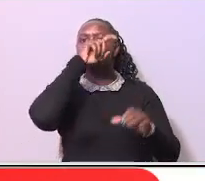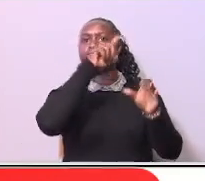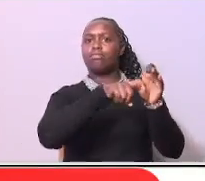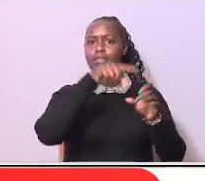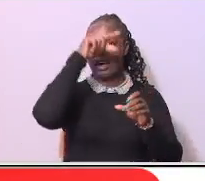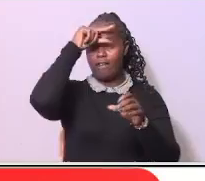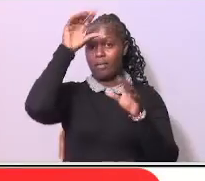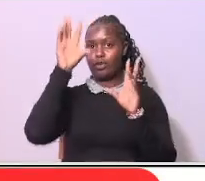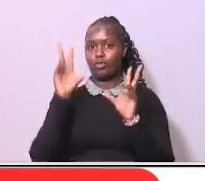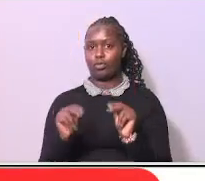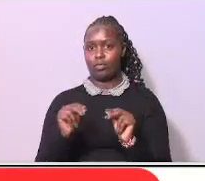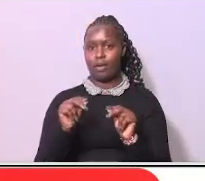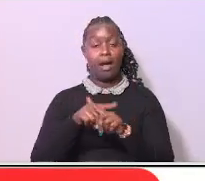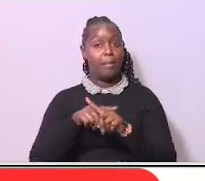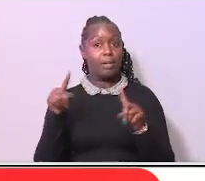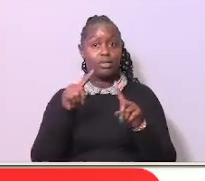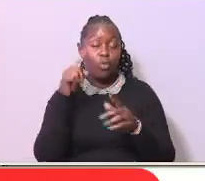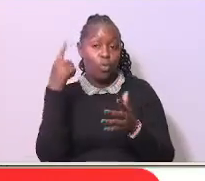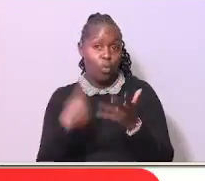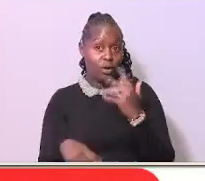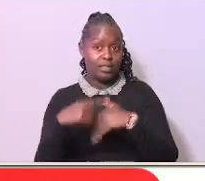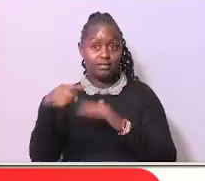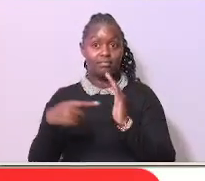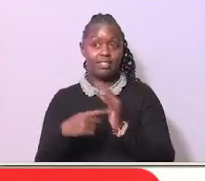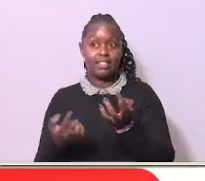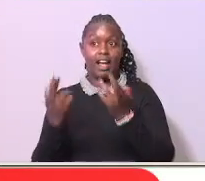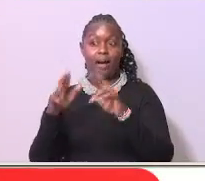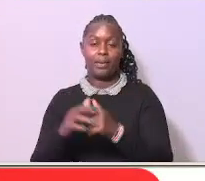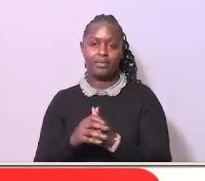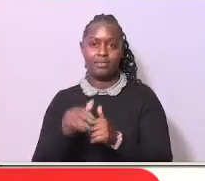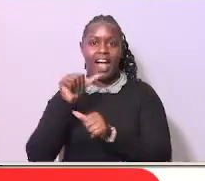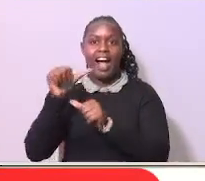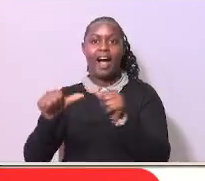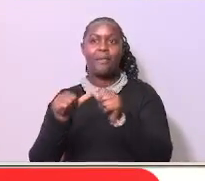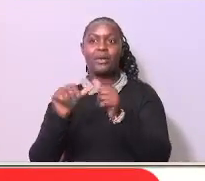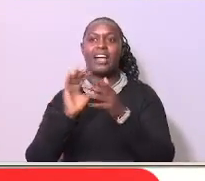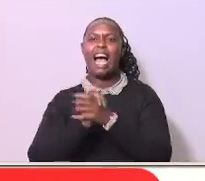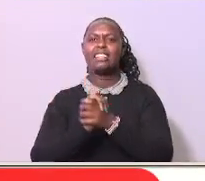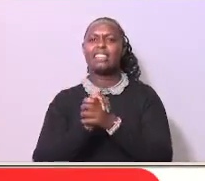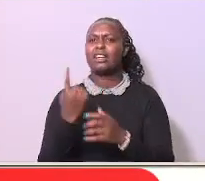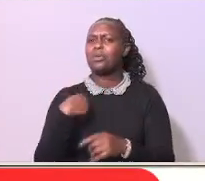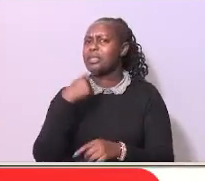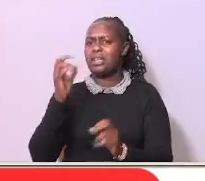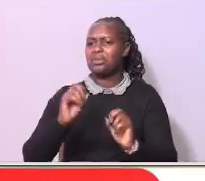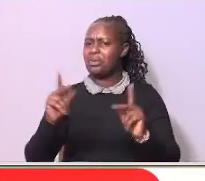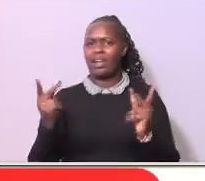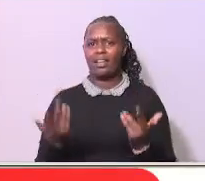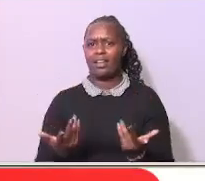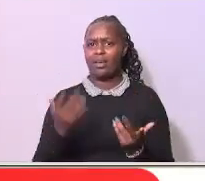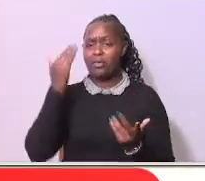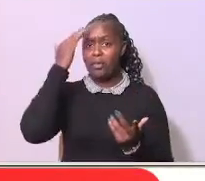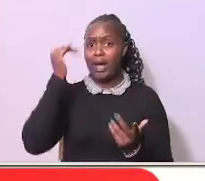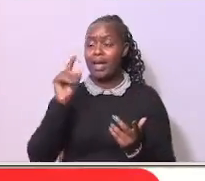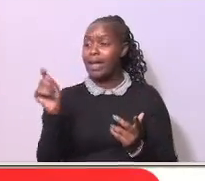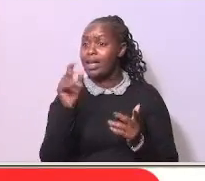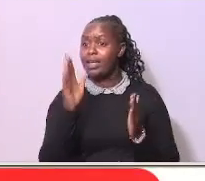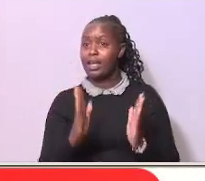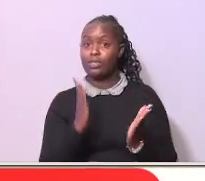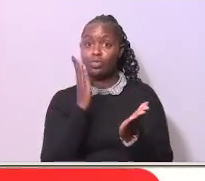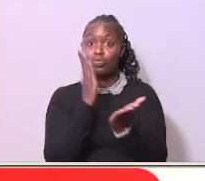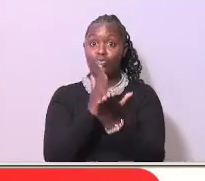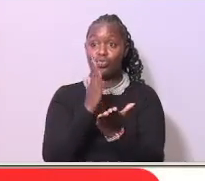what direction should these talks take? Mambo ya hiyo handshake tunasema ni sawa kwa sababu wa Kenya kweli kusema